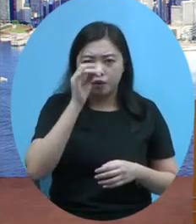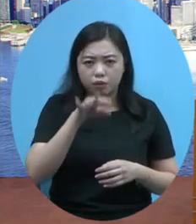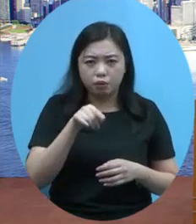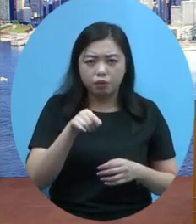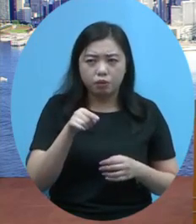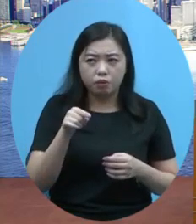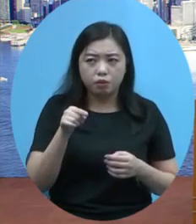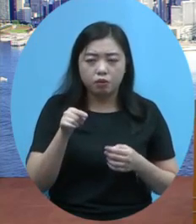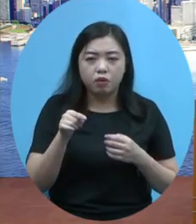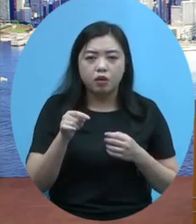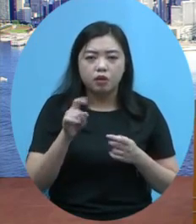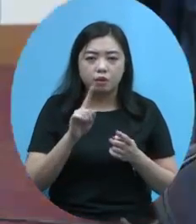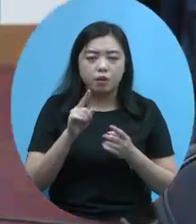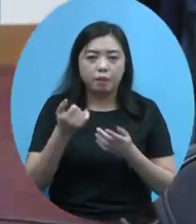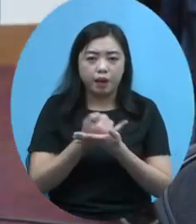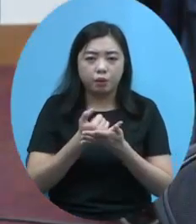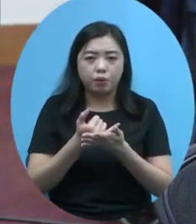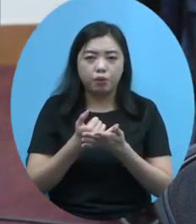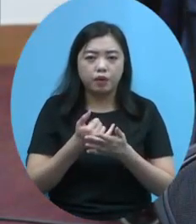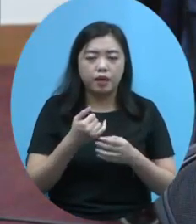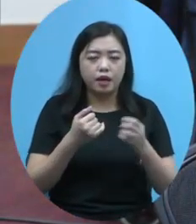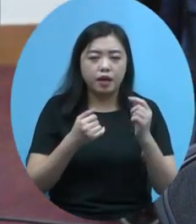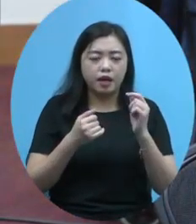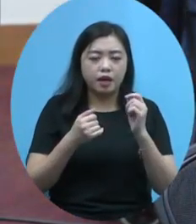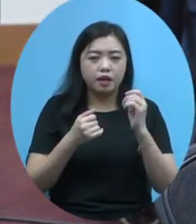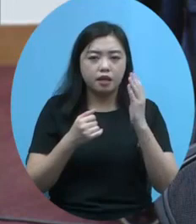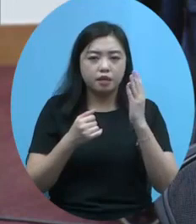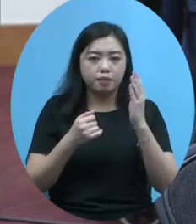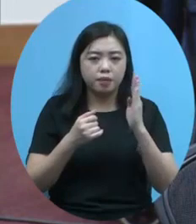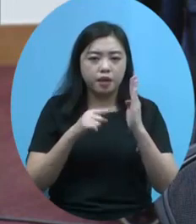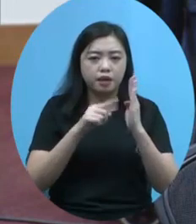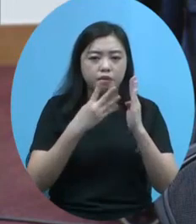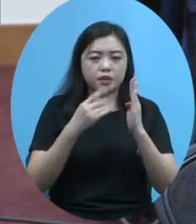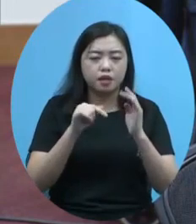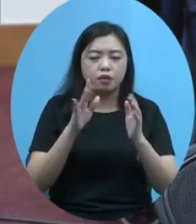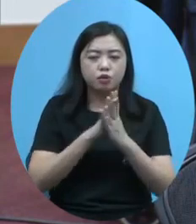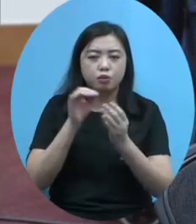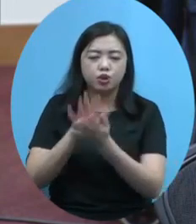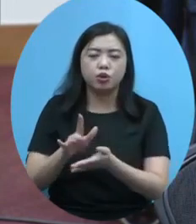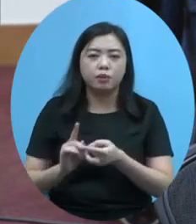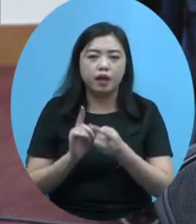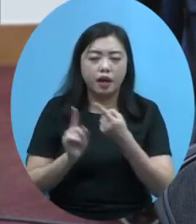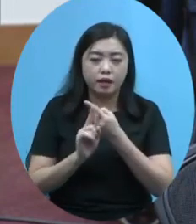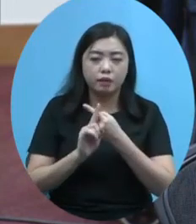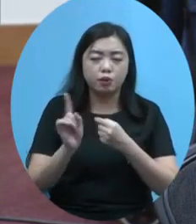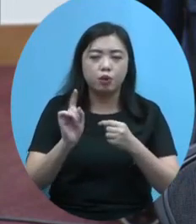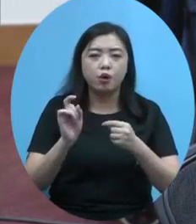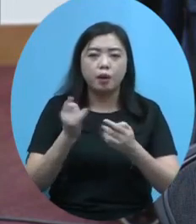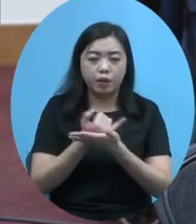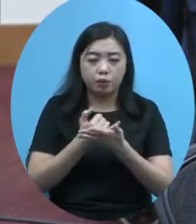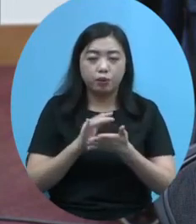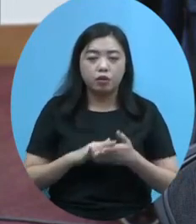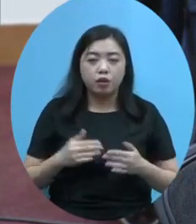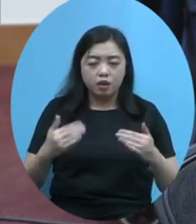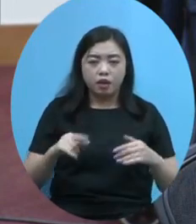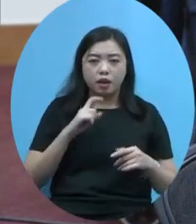嘅風險啦，同埋點樣評估 BA.4 即係變種病毒嘅傳染性同埋危險性咧？同埋另外啱啱講到 FLM